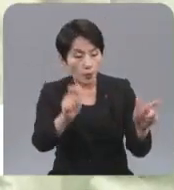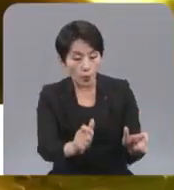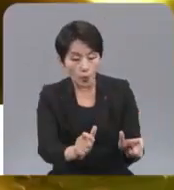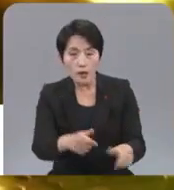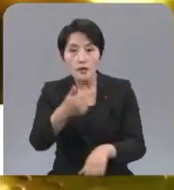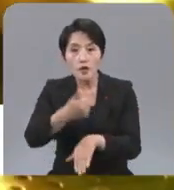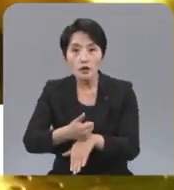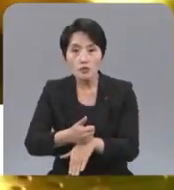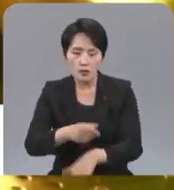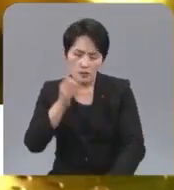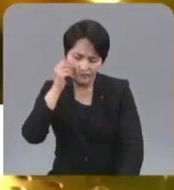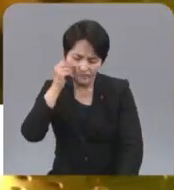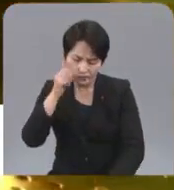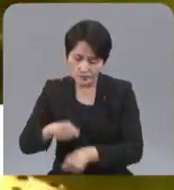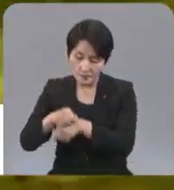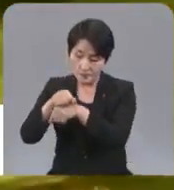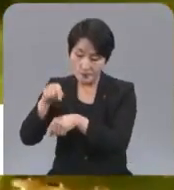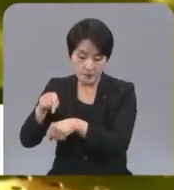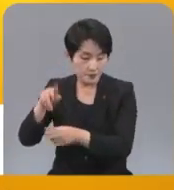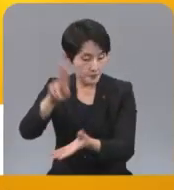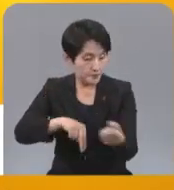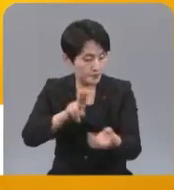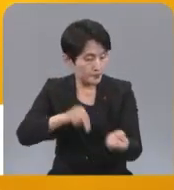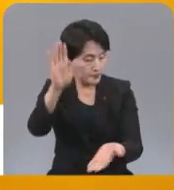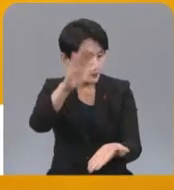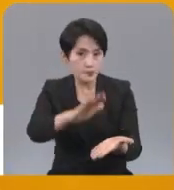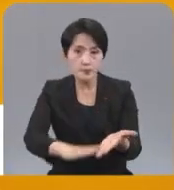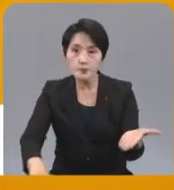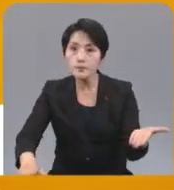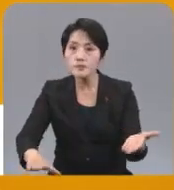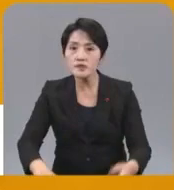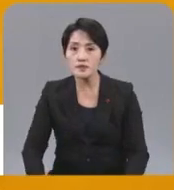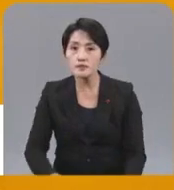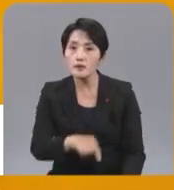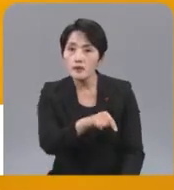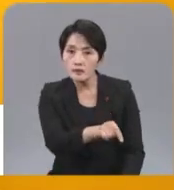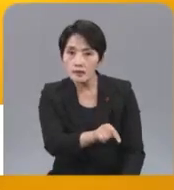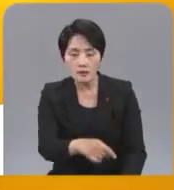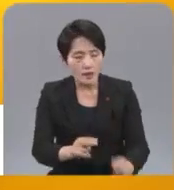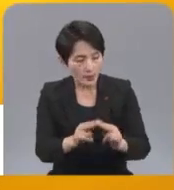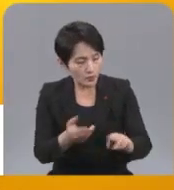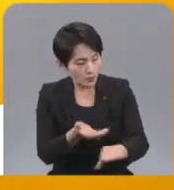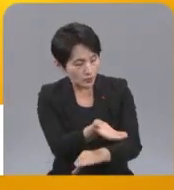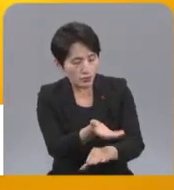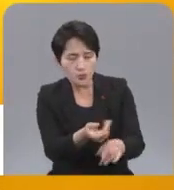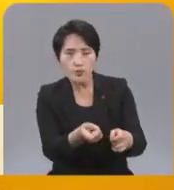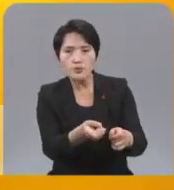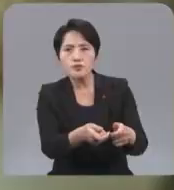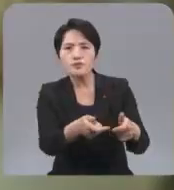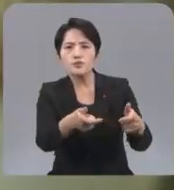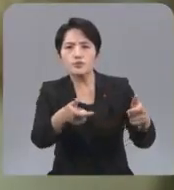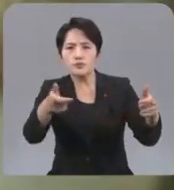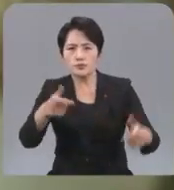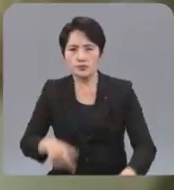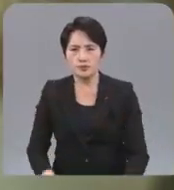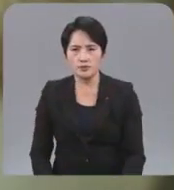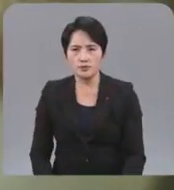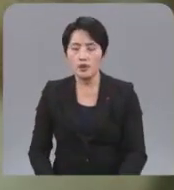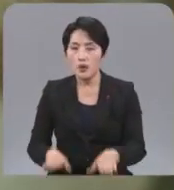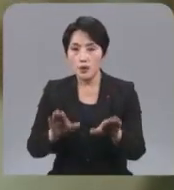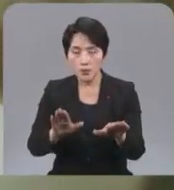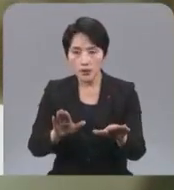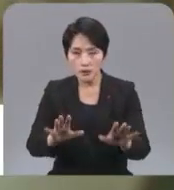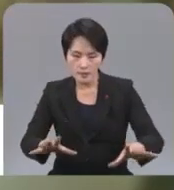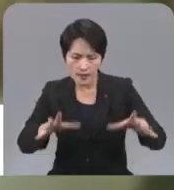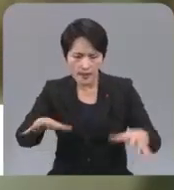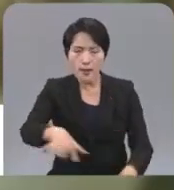なる反動体の原産に踏み切り需要の減少に対応してきました去年10月からは原産